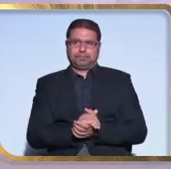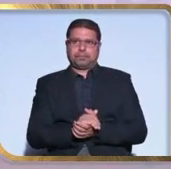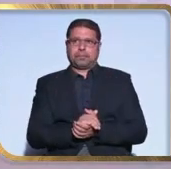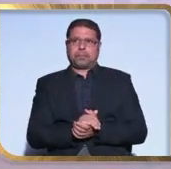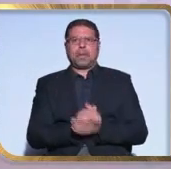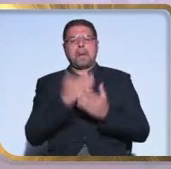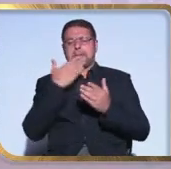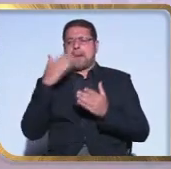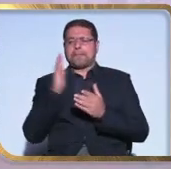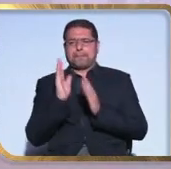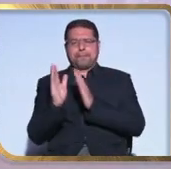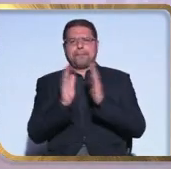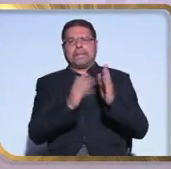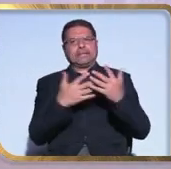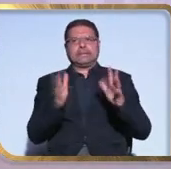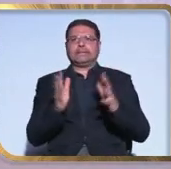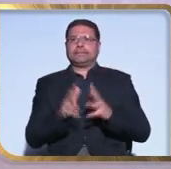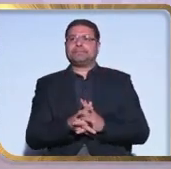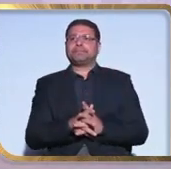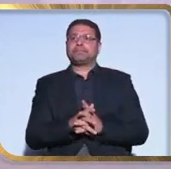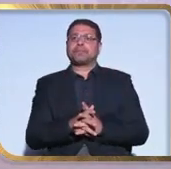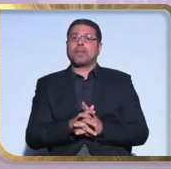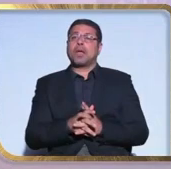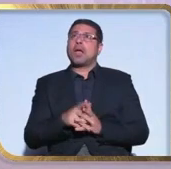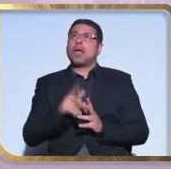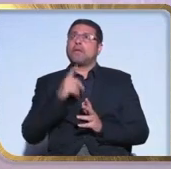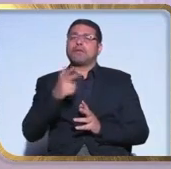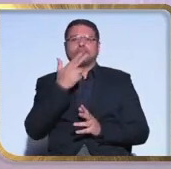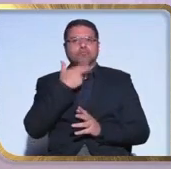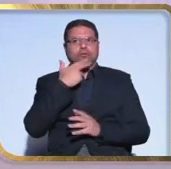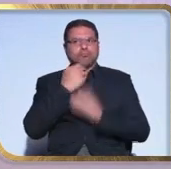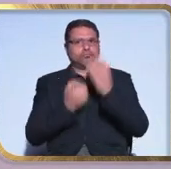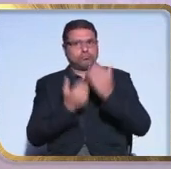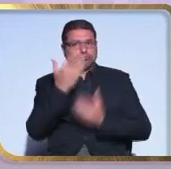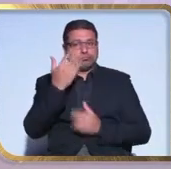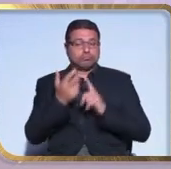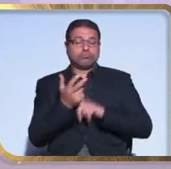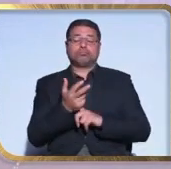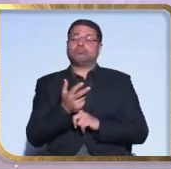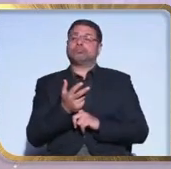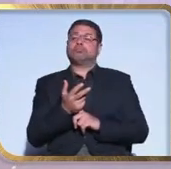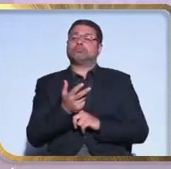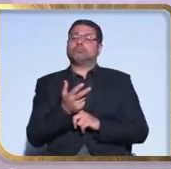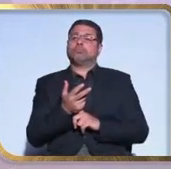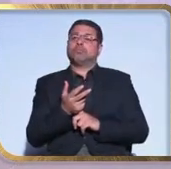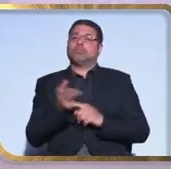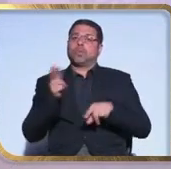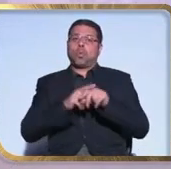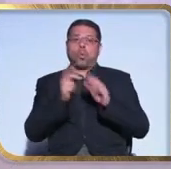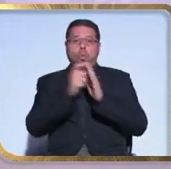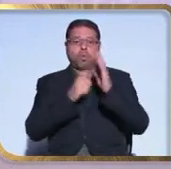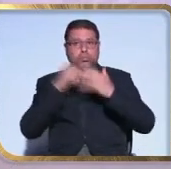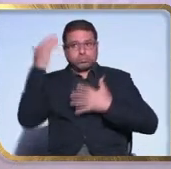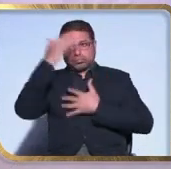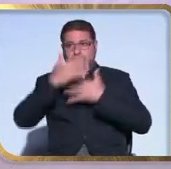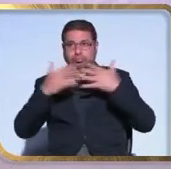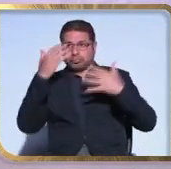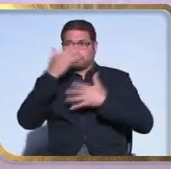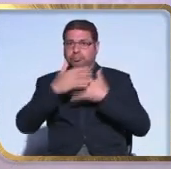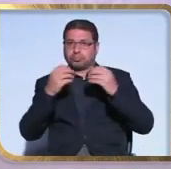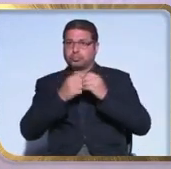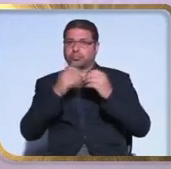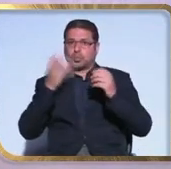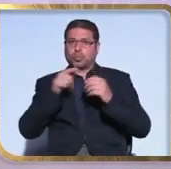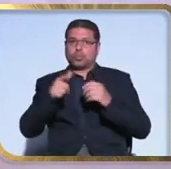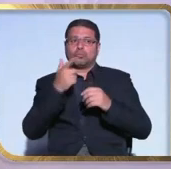في ابواب كثيره يعني رود في الطهاره و وفي وجوب الغسل على